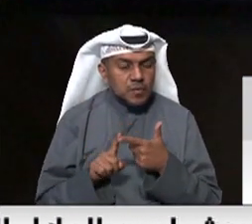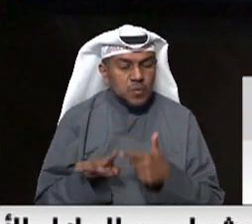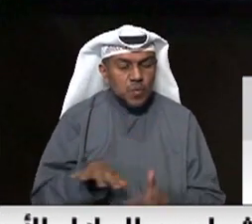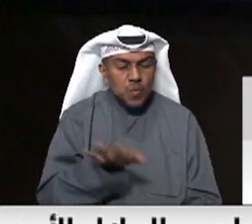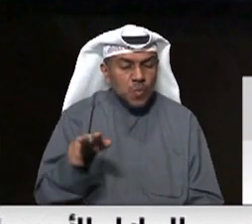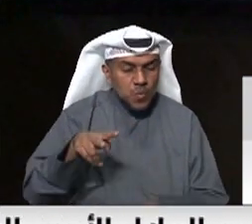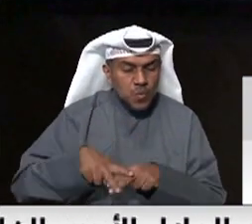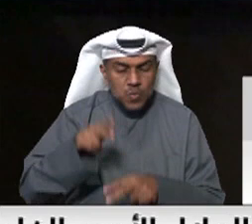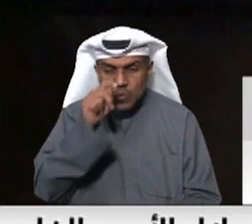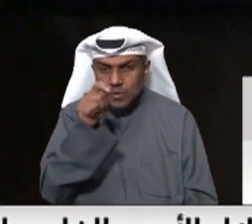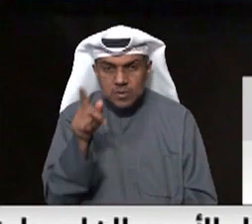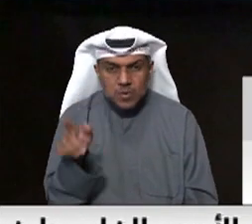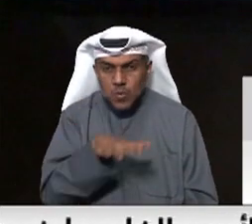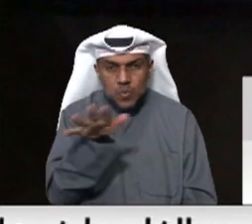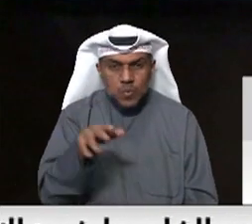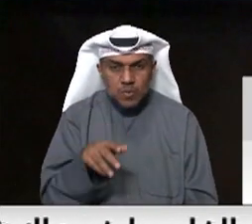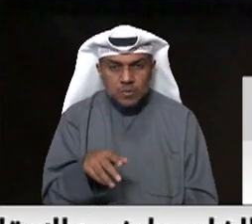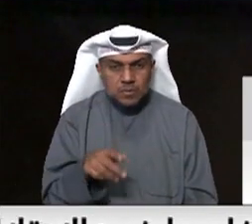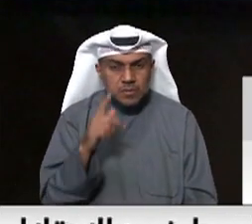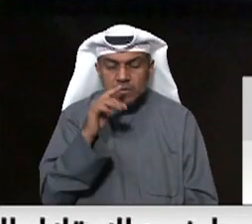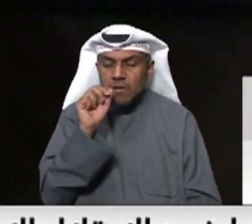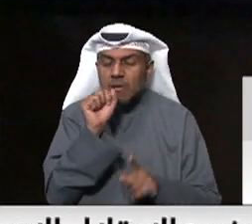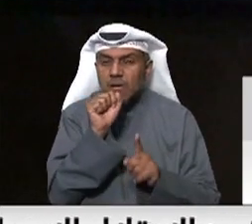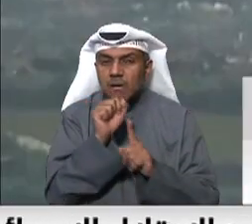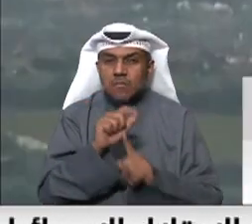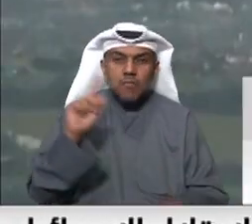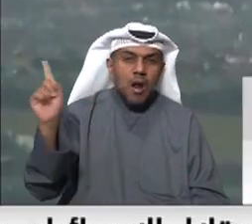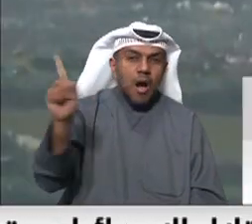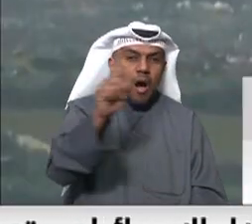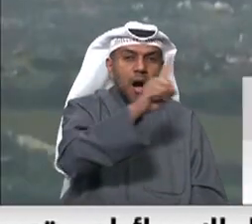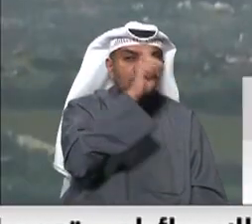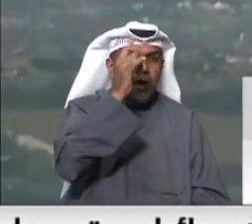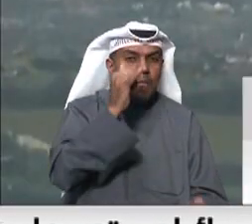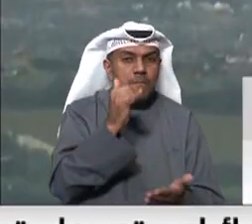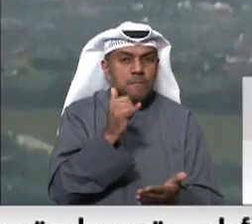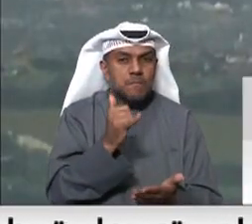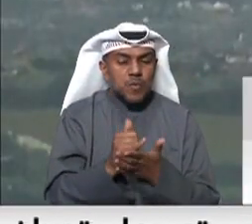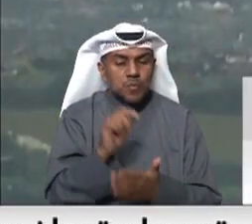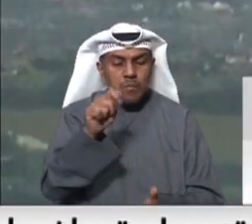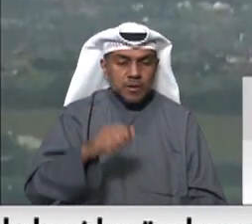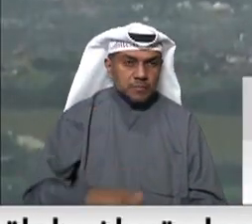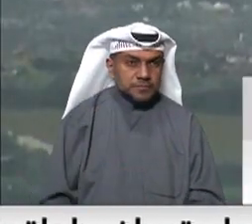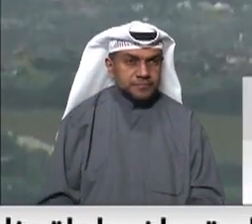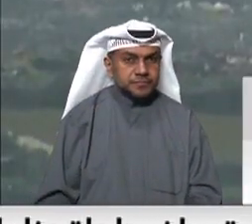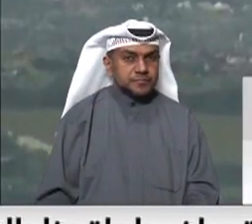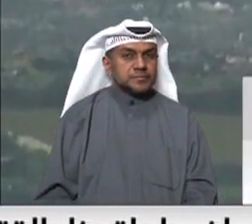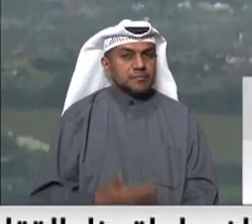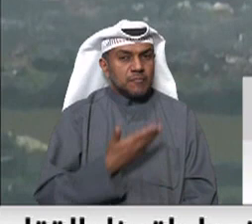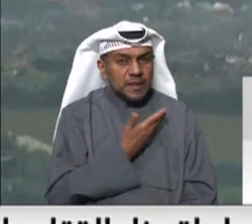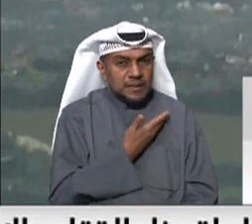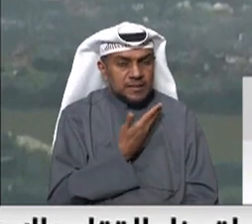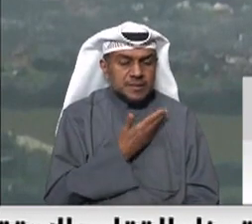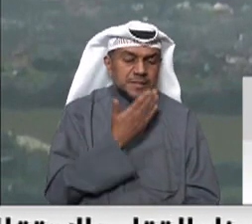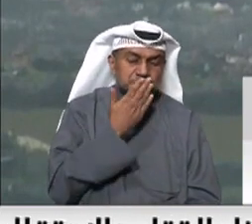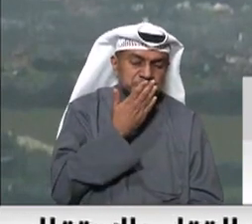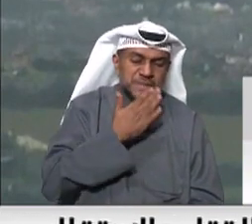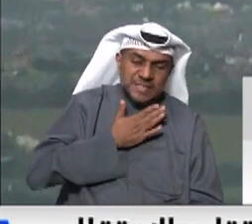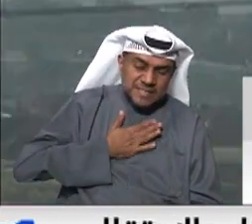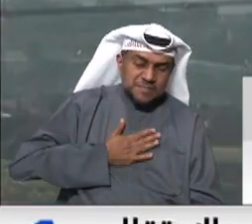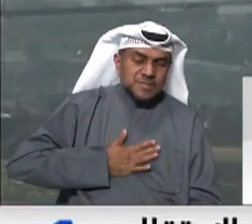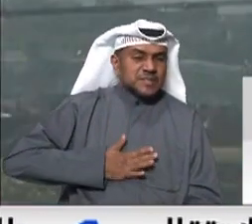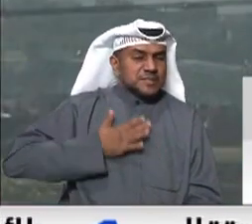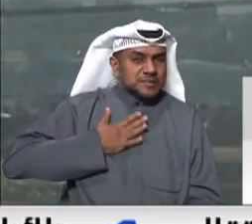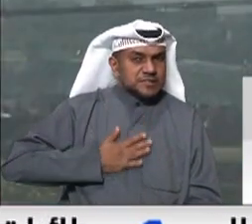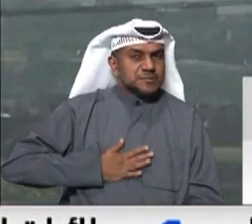الاسرائيليين امام الاختصاص القضائي العالمي غزه الصامده تواجه الاباده الصهيونيه الممنهجه